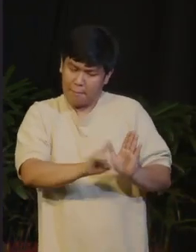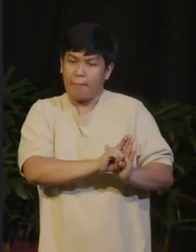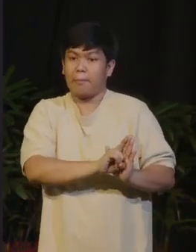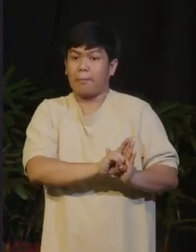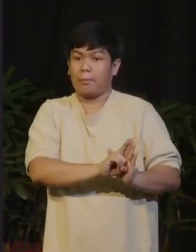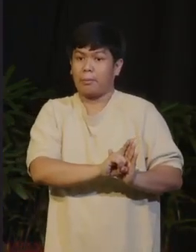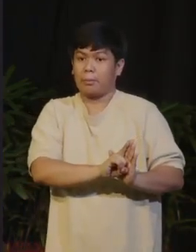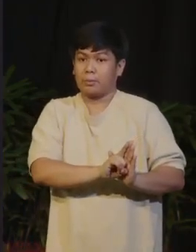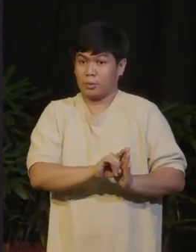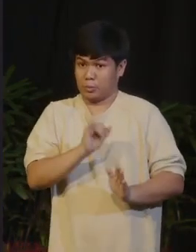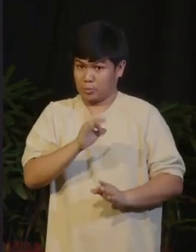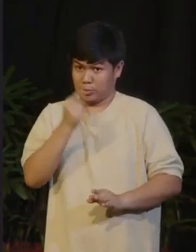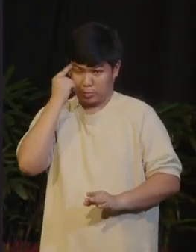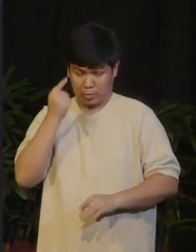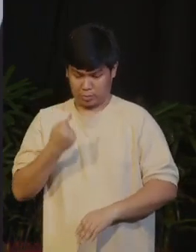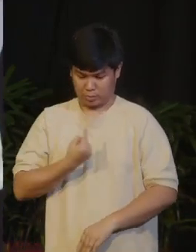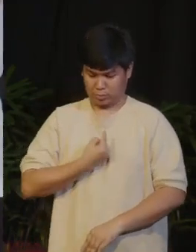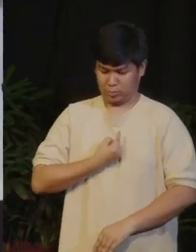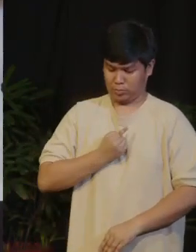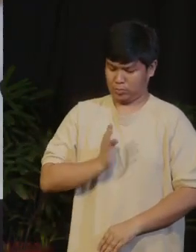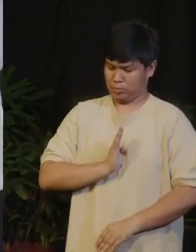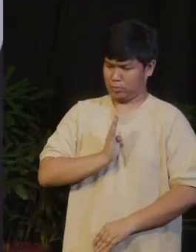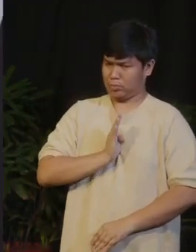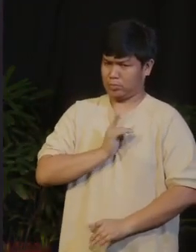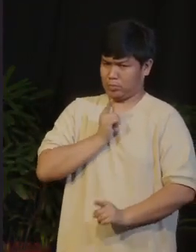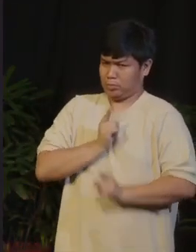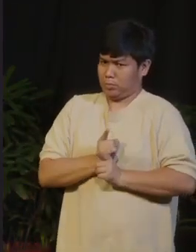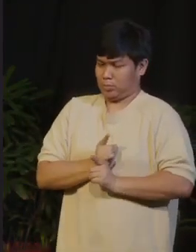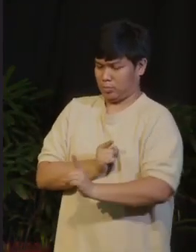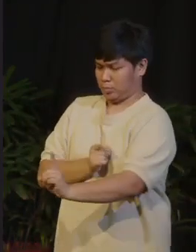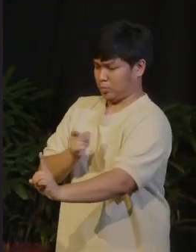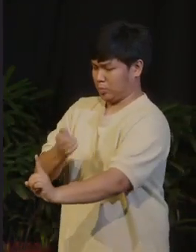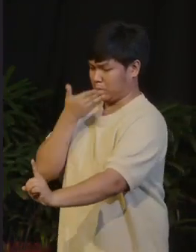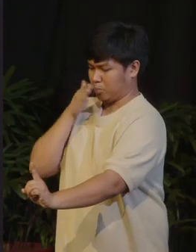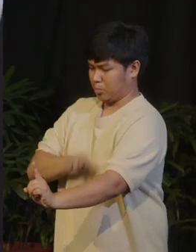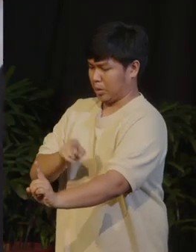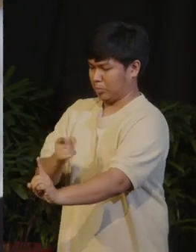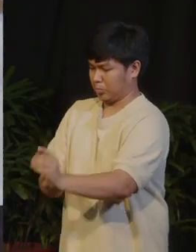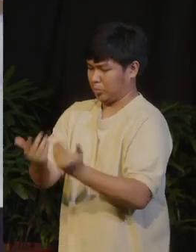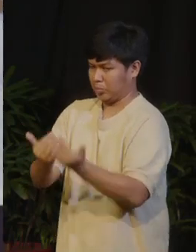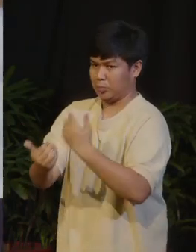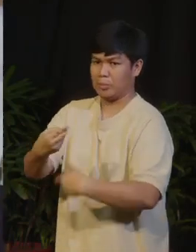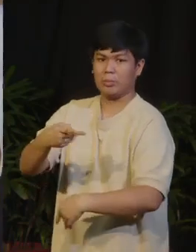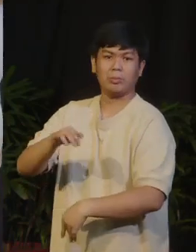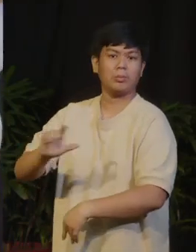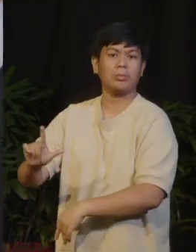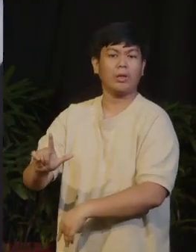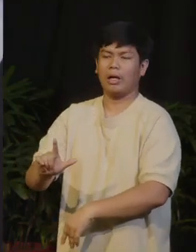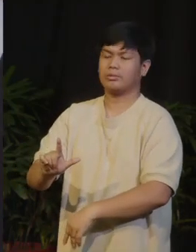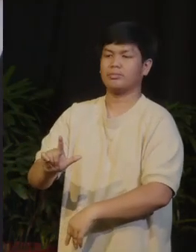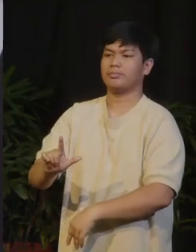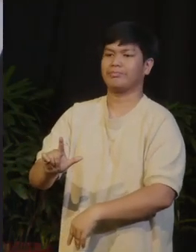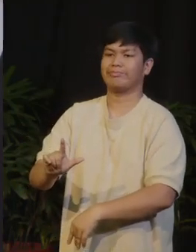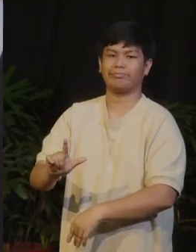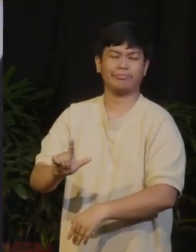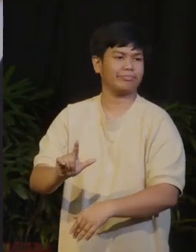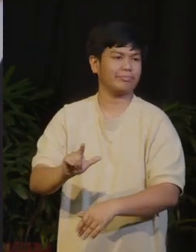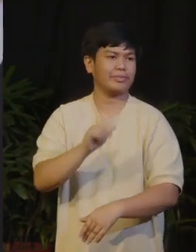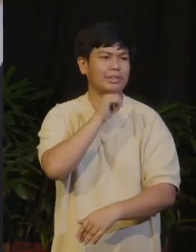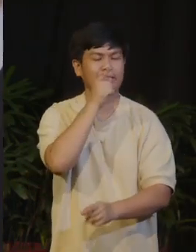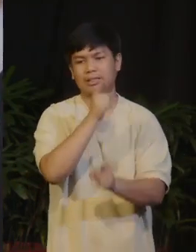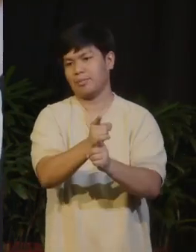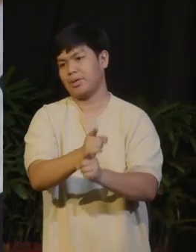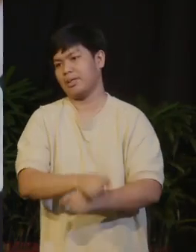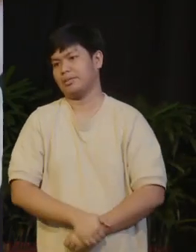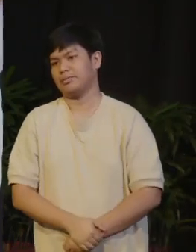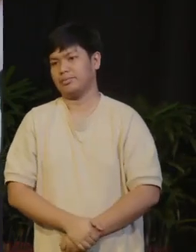na self-righteous. Kung babasahin po natin hanggang sa dulo ng ating teksto ngayong hapong ito, yung judgment ng, halimbawa, pupunahin mo